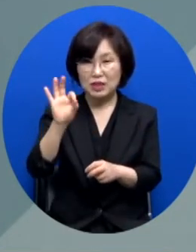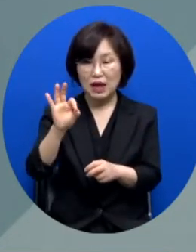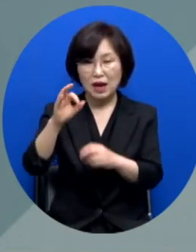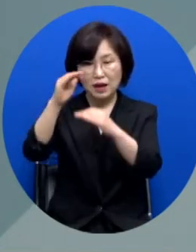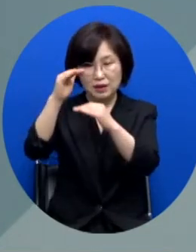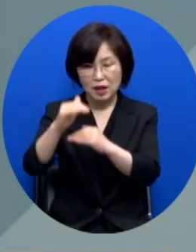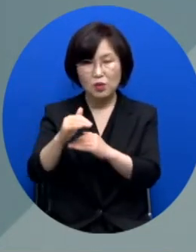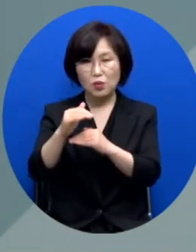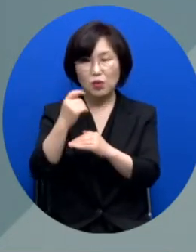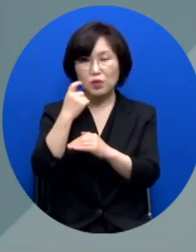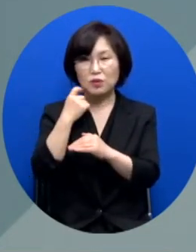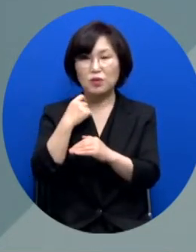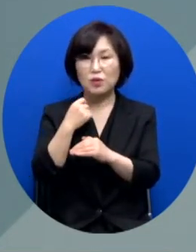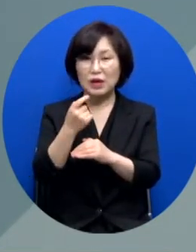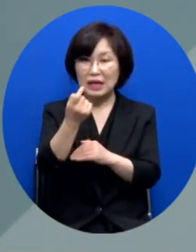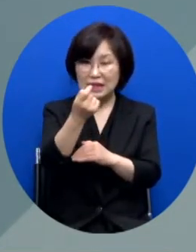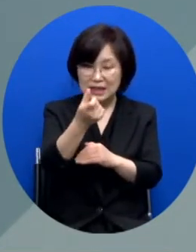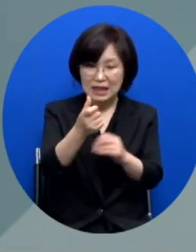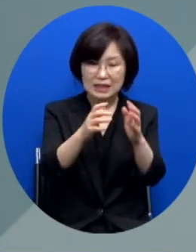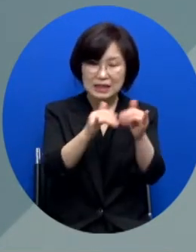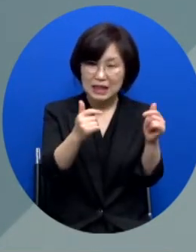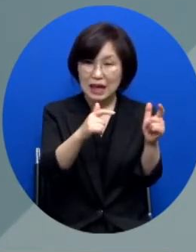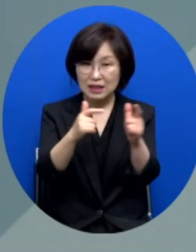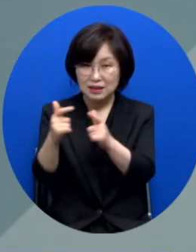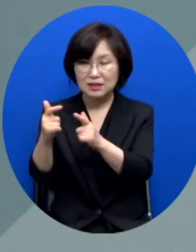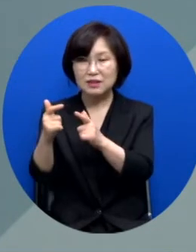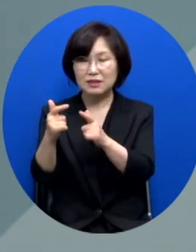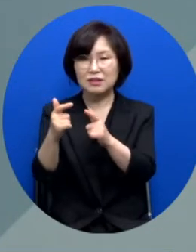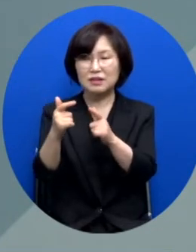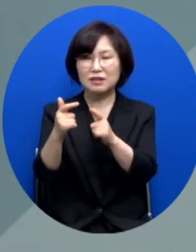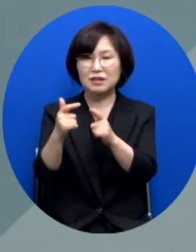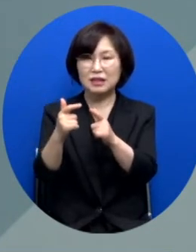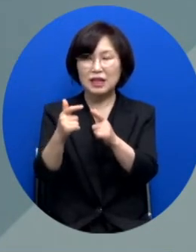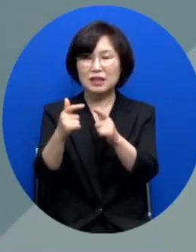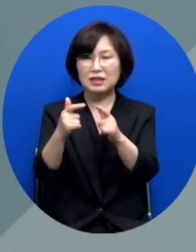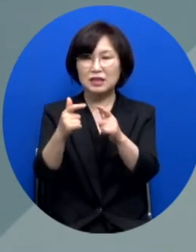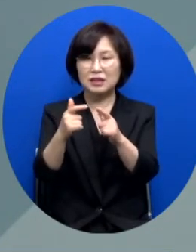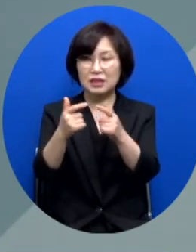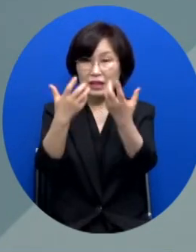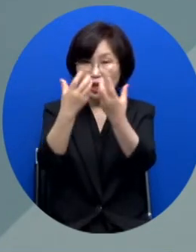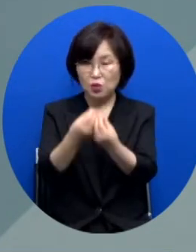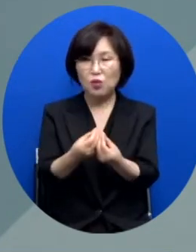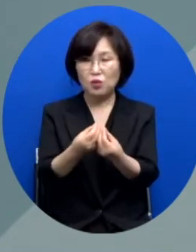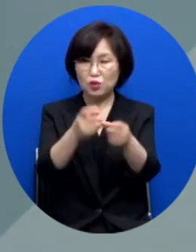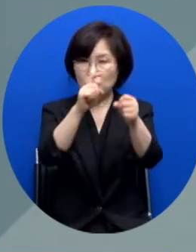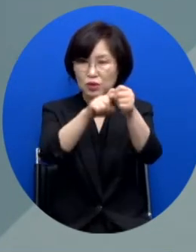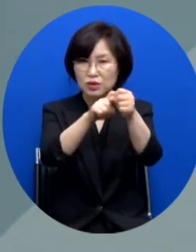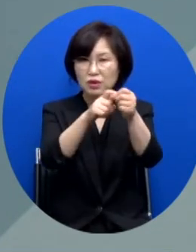가지고 지극히 작은 이들의 벗이라는 설립 목적을 가지고 지금까지,